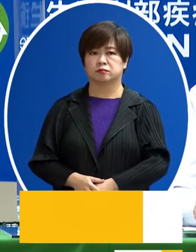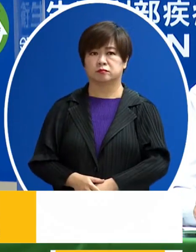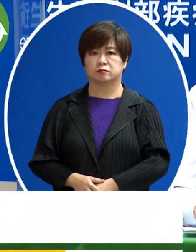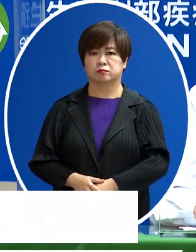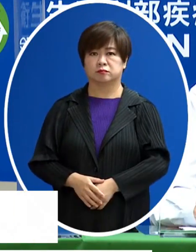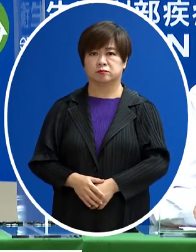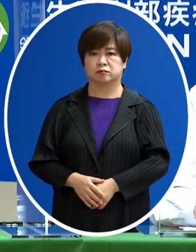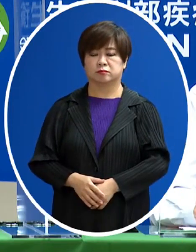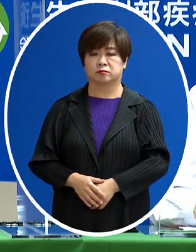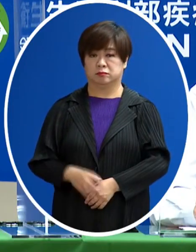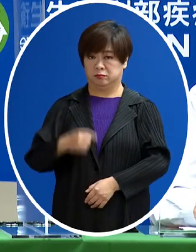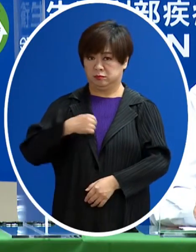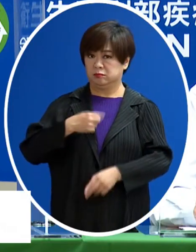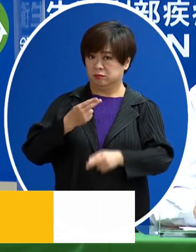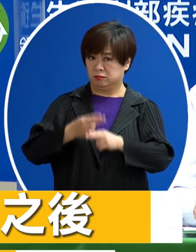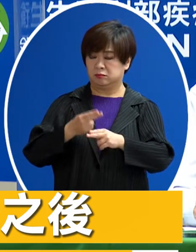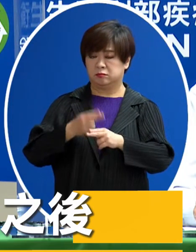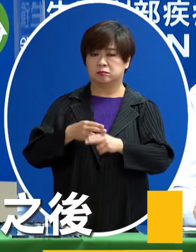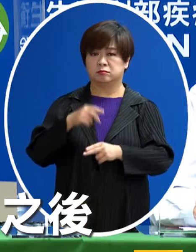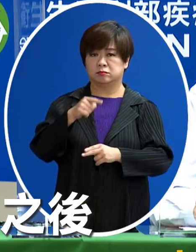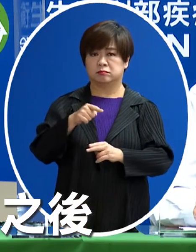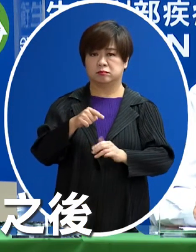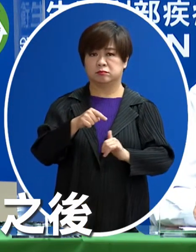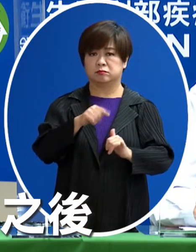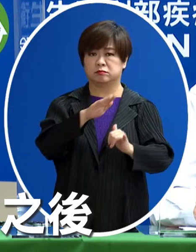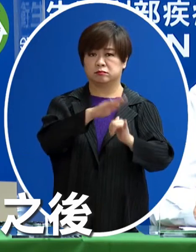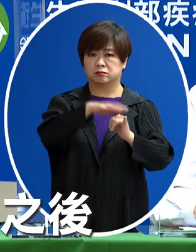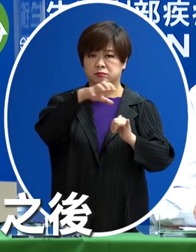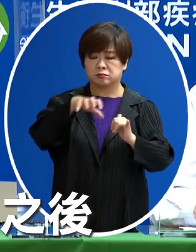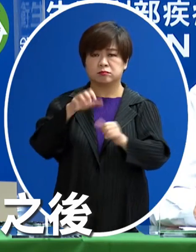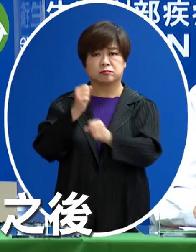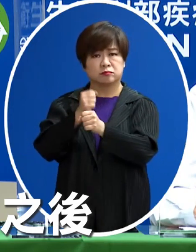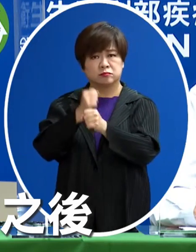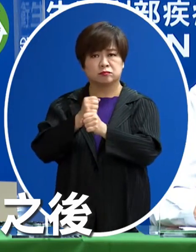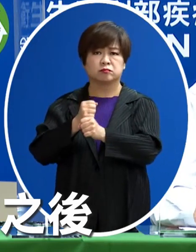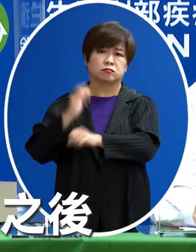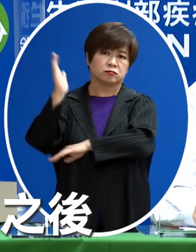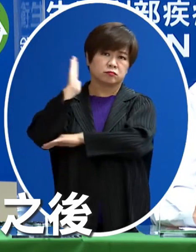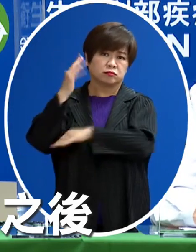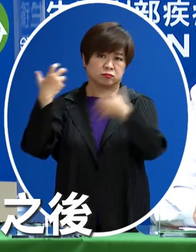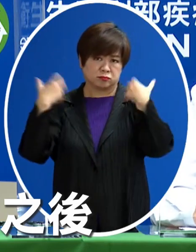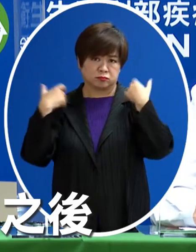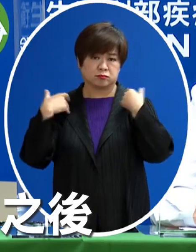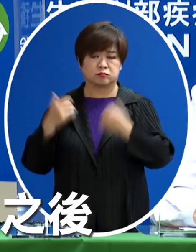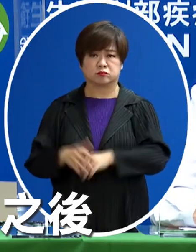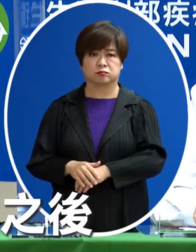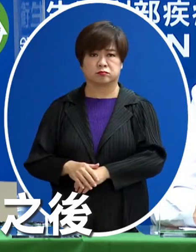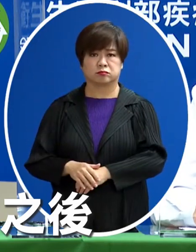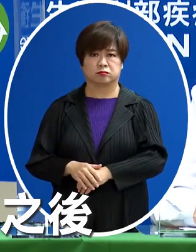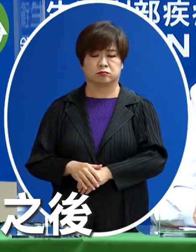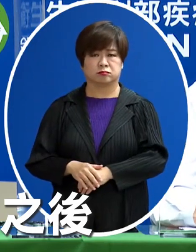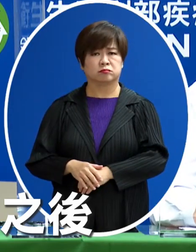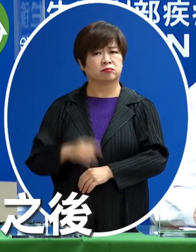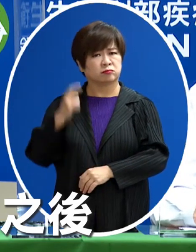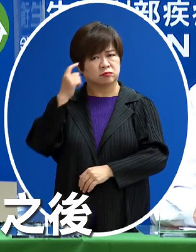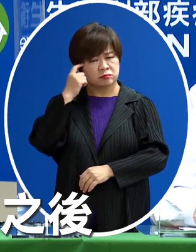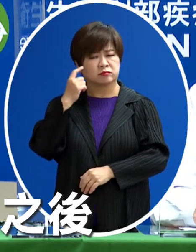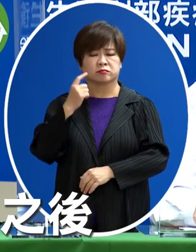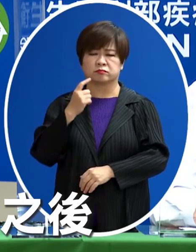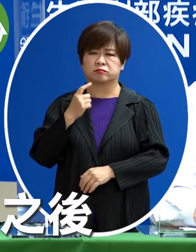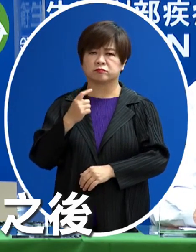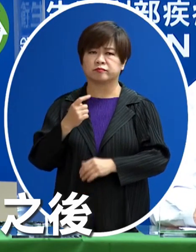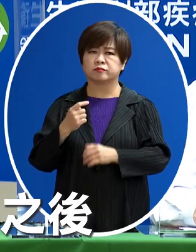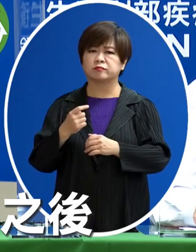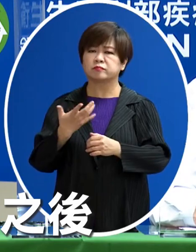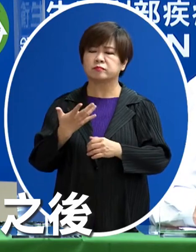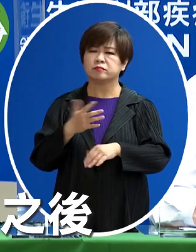这个殡葬机关也好，业者也好，都会这个妥善，而且对于这